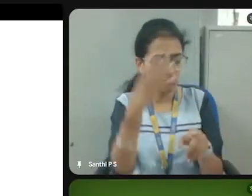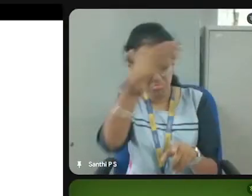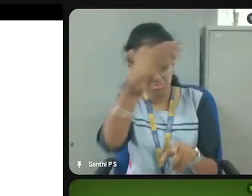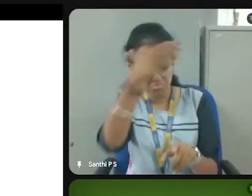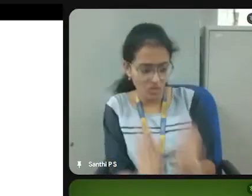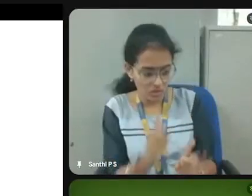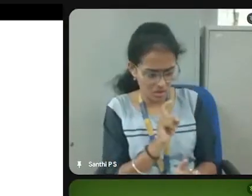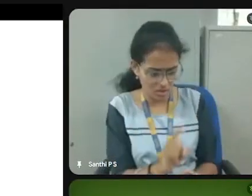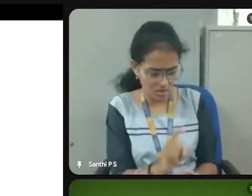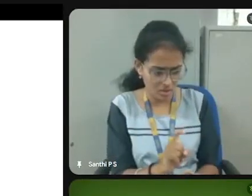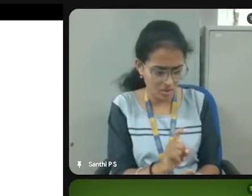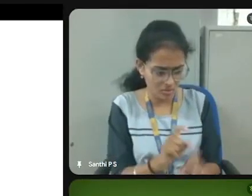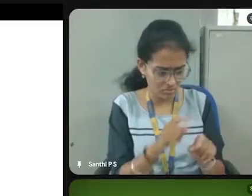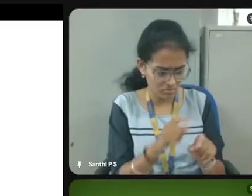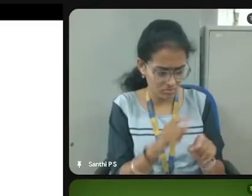പറയുന്നത് അല്ലേ?